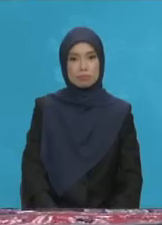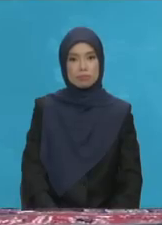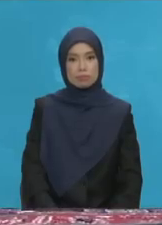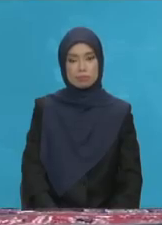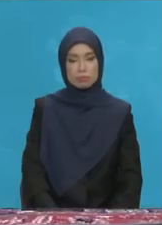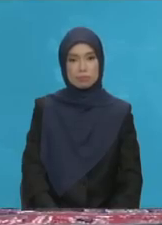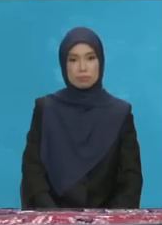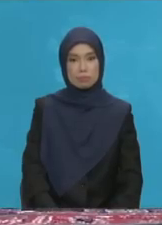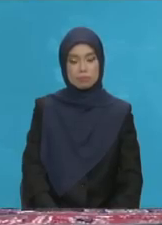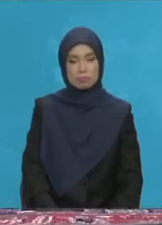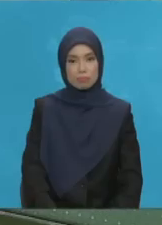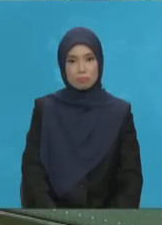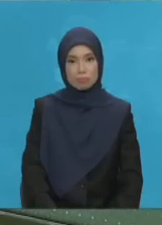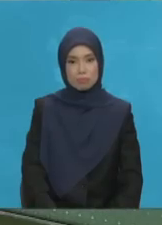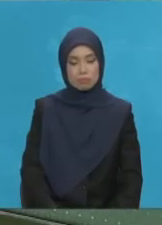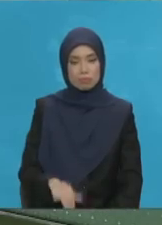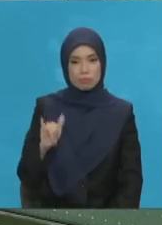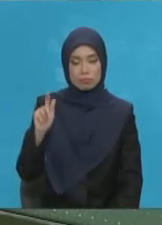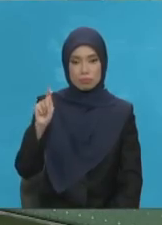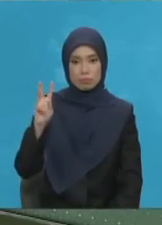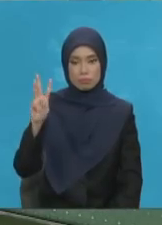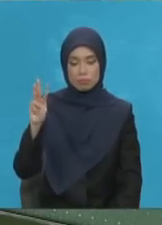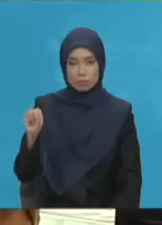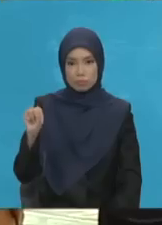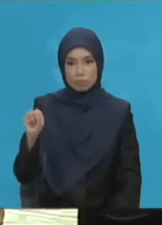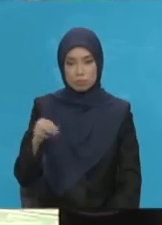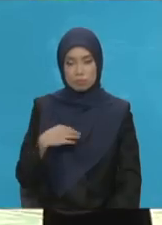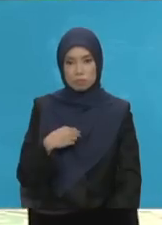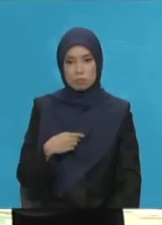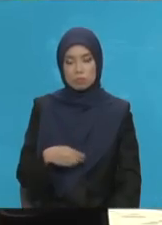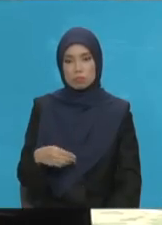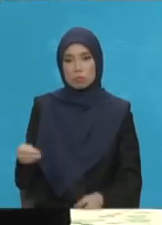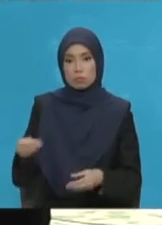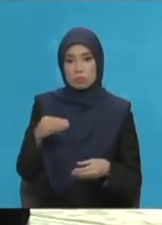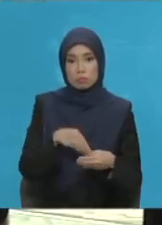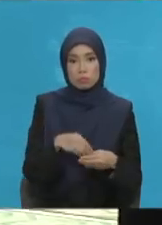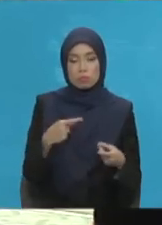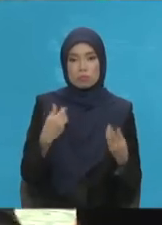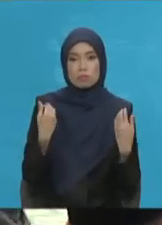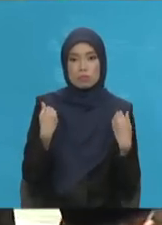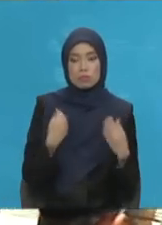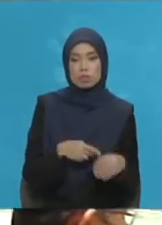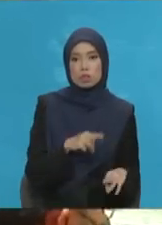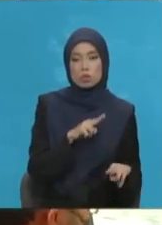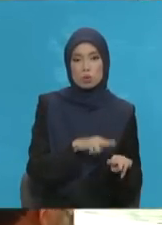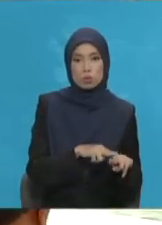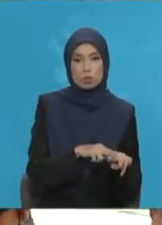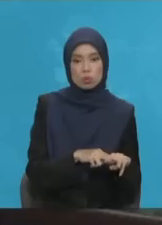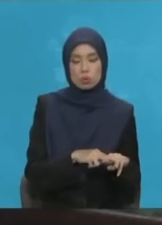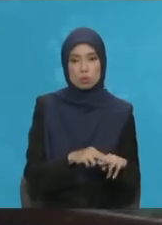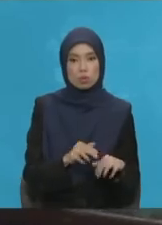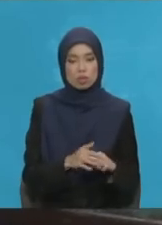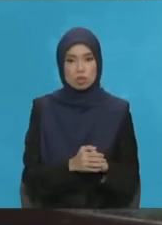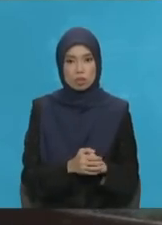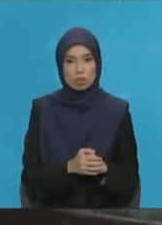yang amat Mulia Pangeran sang gemar di Raja masuk ke dalam majelis dan duduk di tengah-tengah majelis diikuti